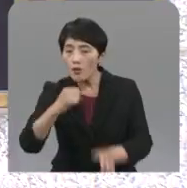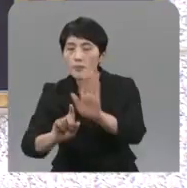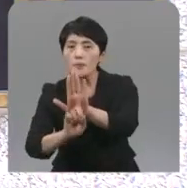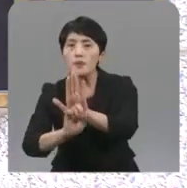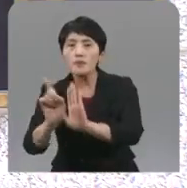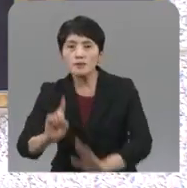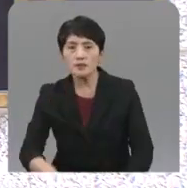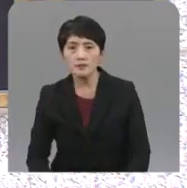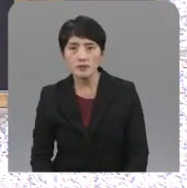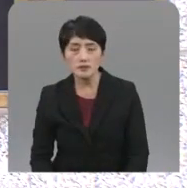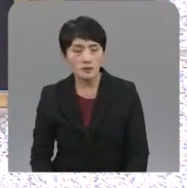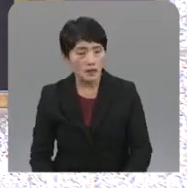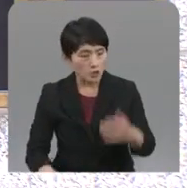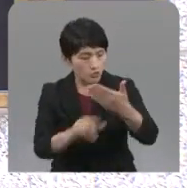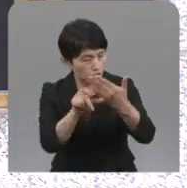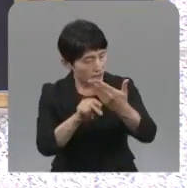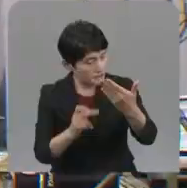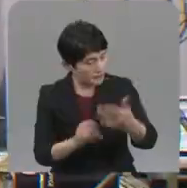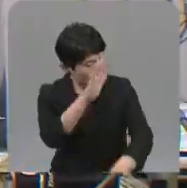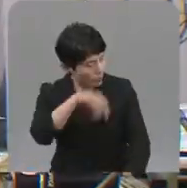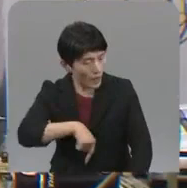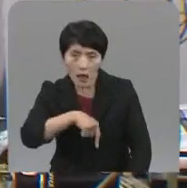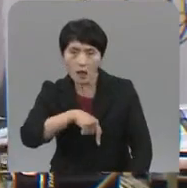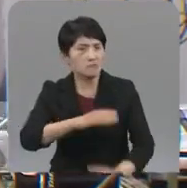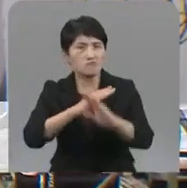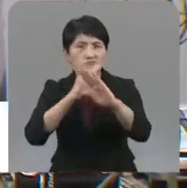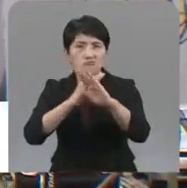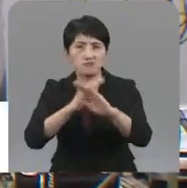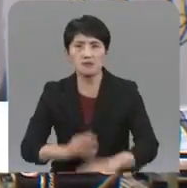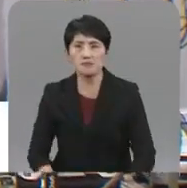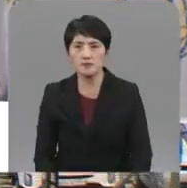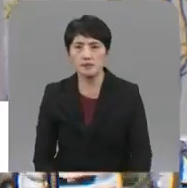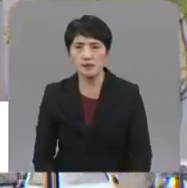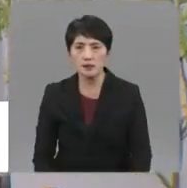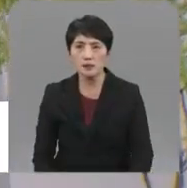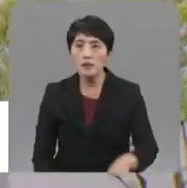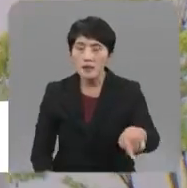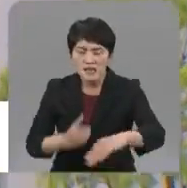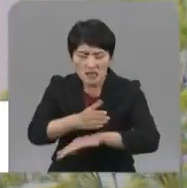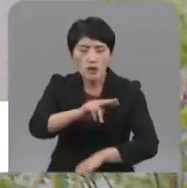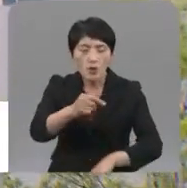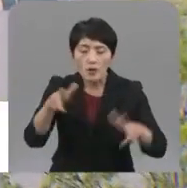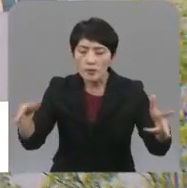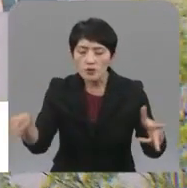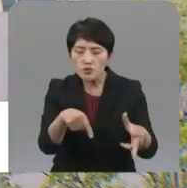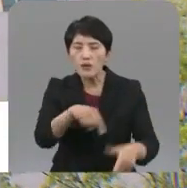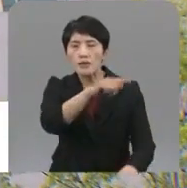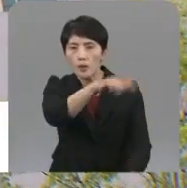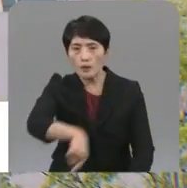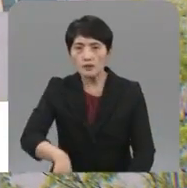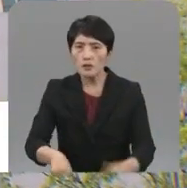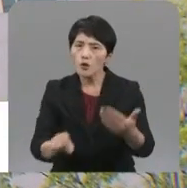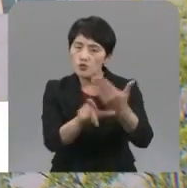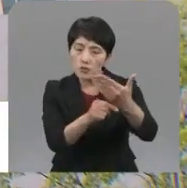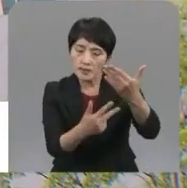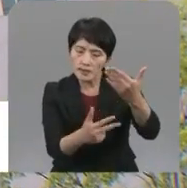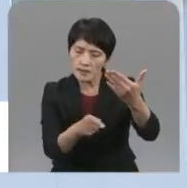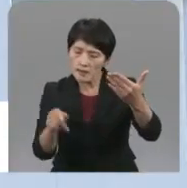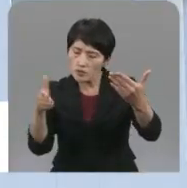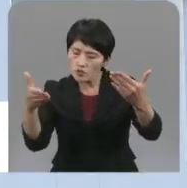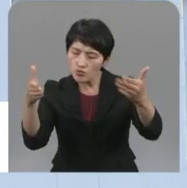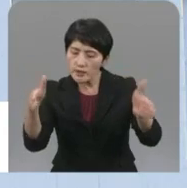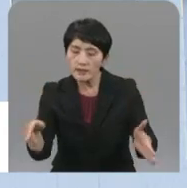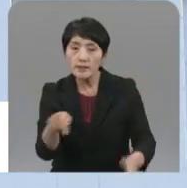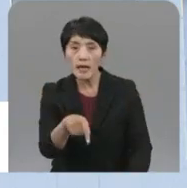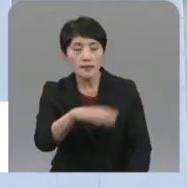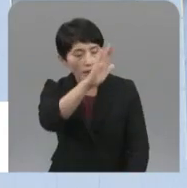2019 по январь 2020 года в Северную Корею была отправлена в общей сложности восемь миллионов